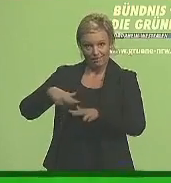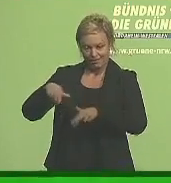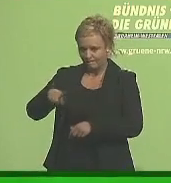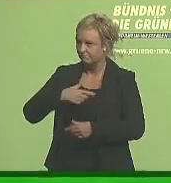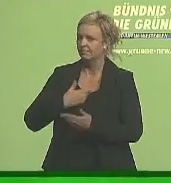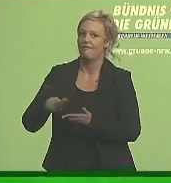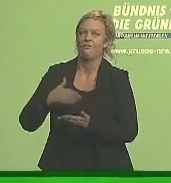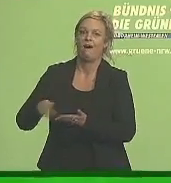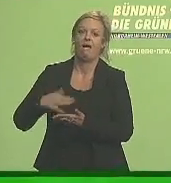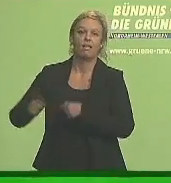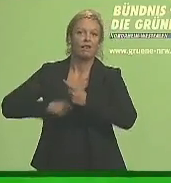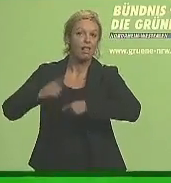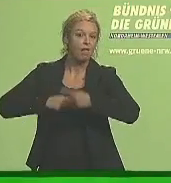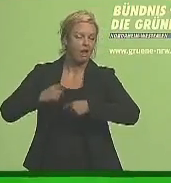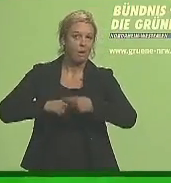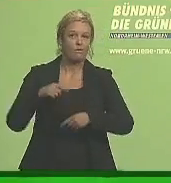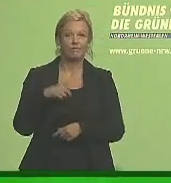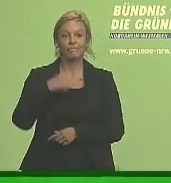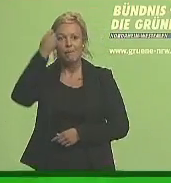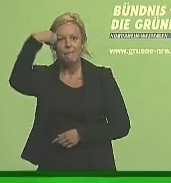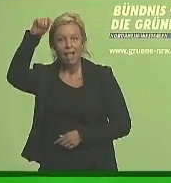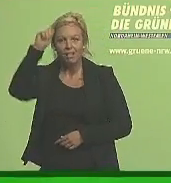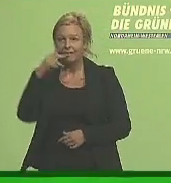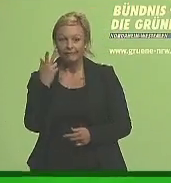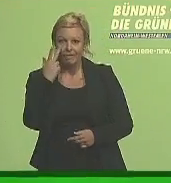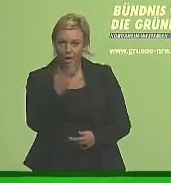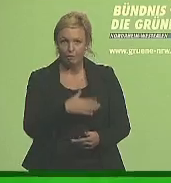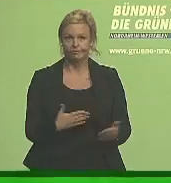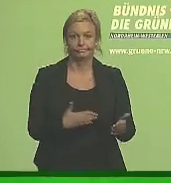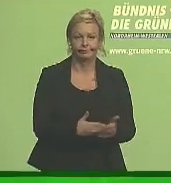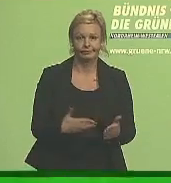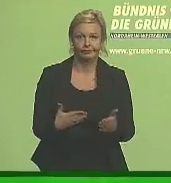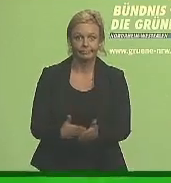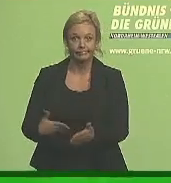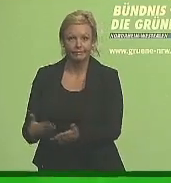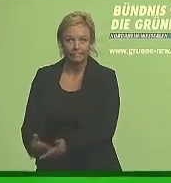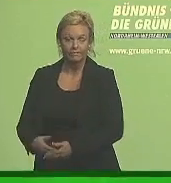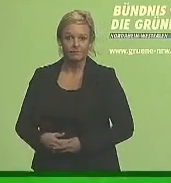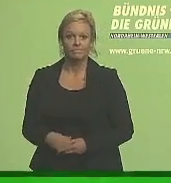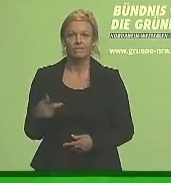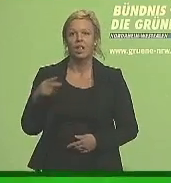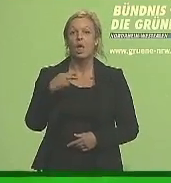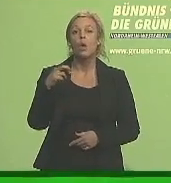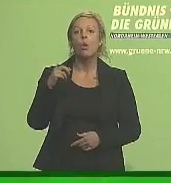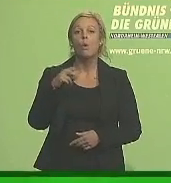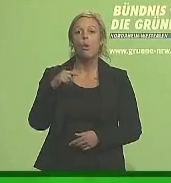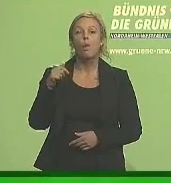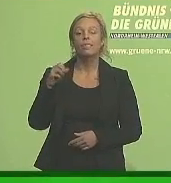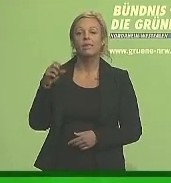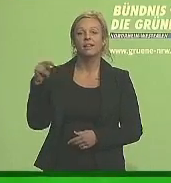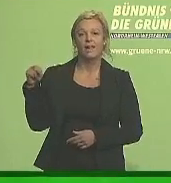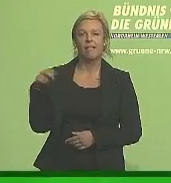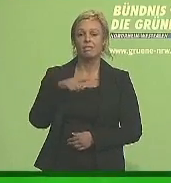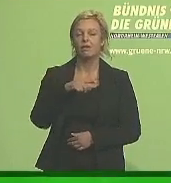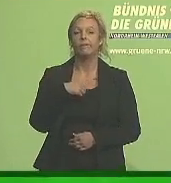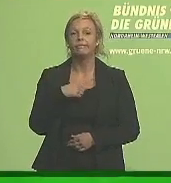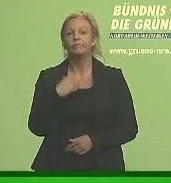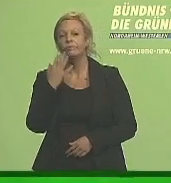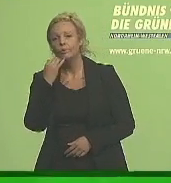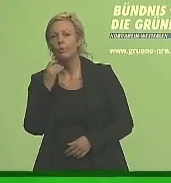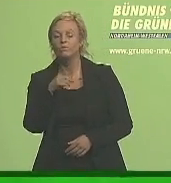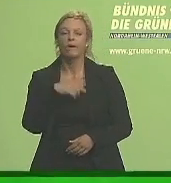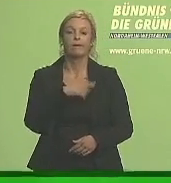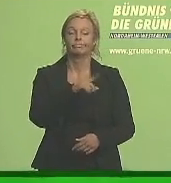mehr stoppt es in Berlin. Herr Röttgen hat es ja vielleicht ein bisschen gewollt. Der ist abserviert